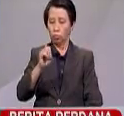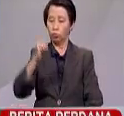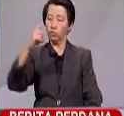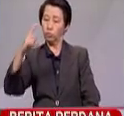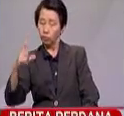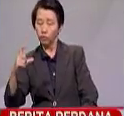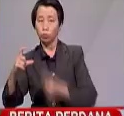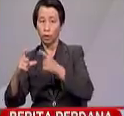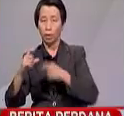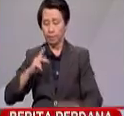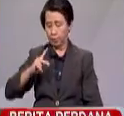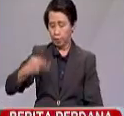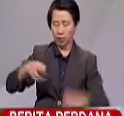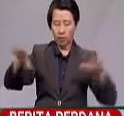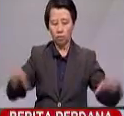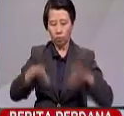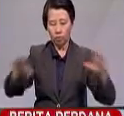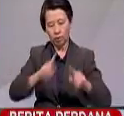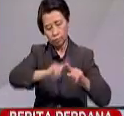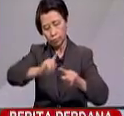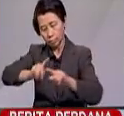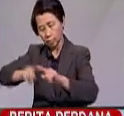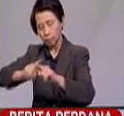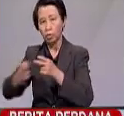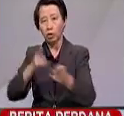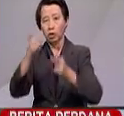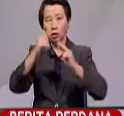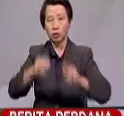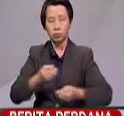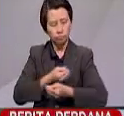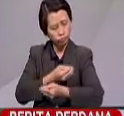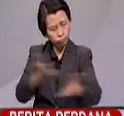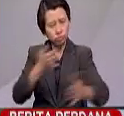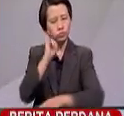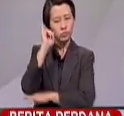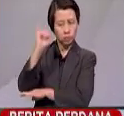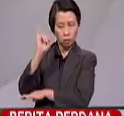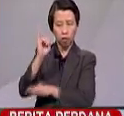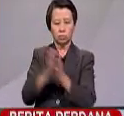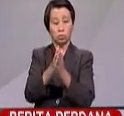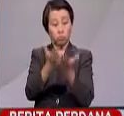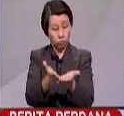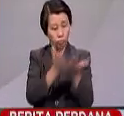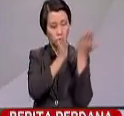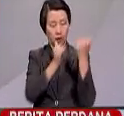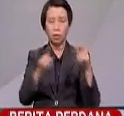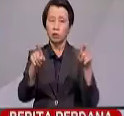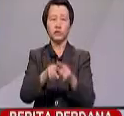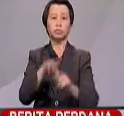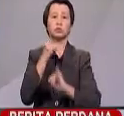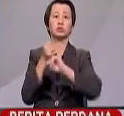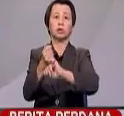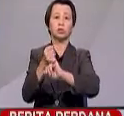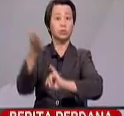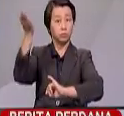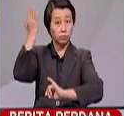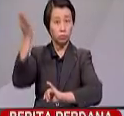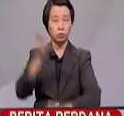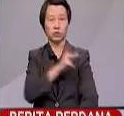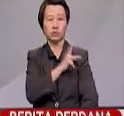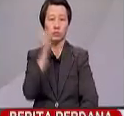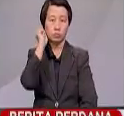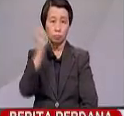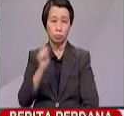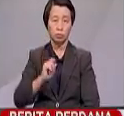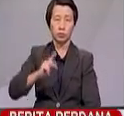20 bulan, PH melaksanakan pelbagai usaha bagi memenuhi manifesto Buku Harapan seperti yang dijanjikan. Ketua